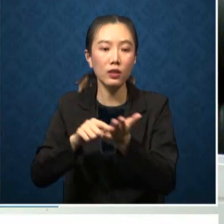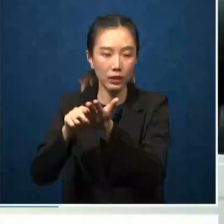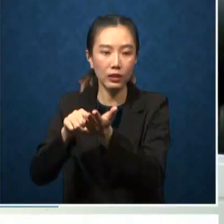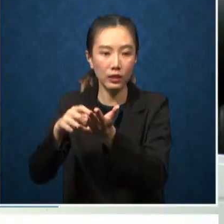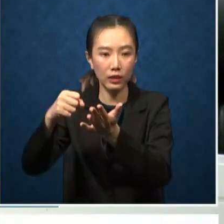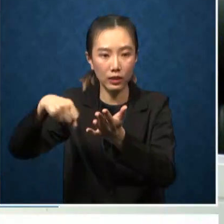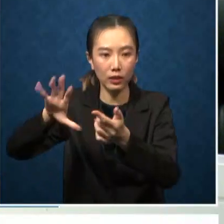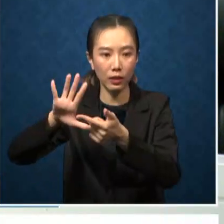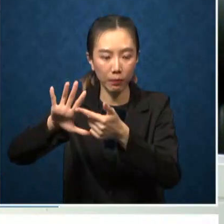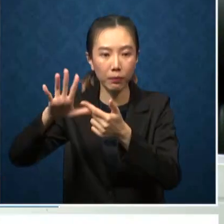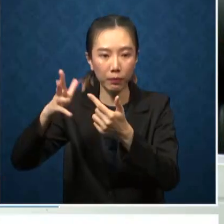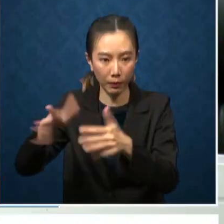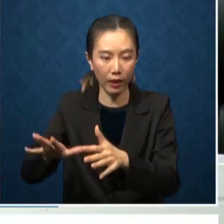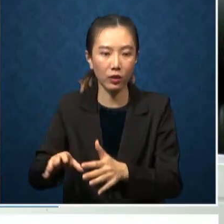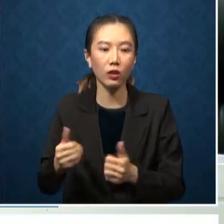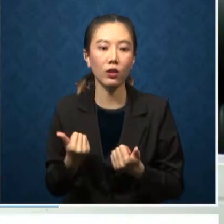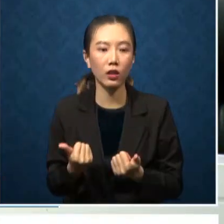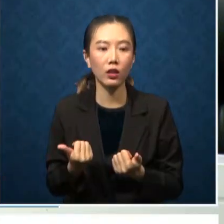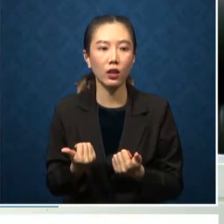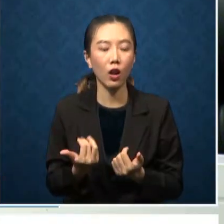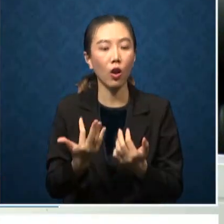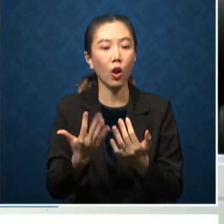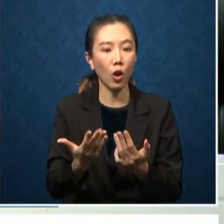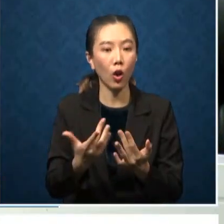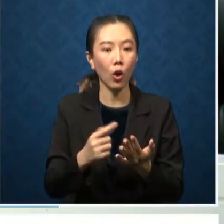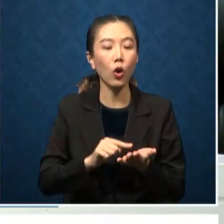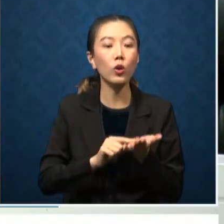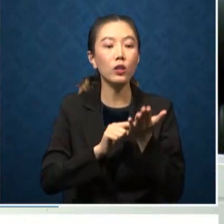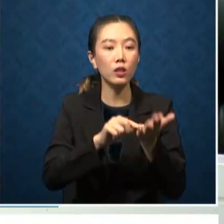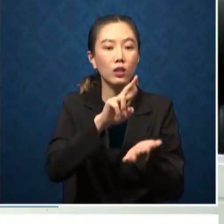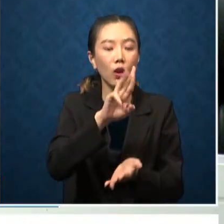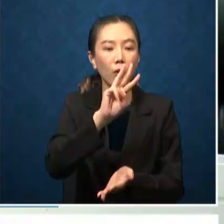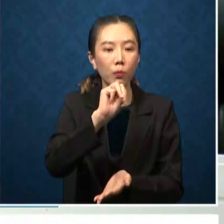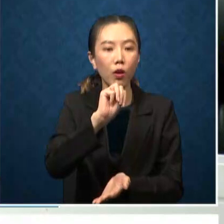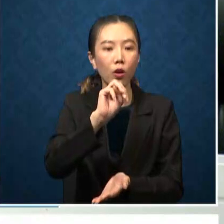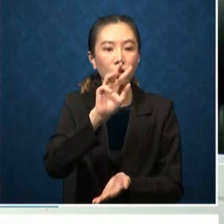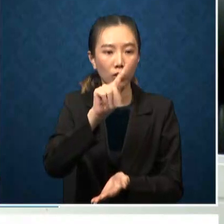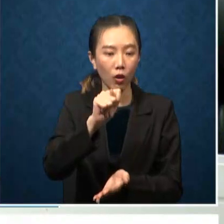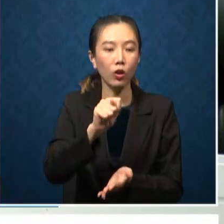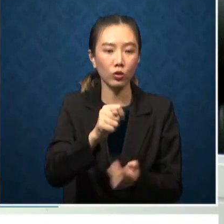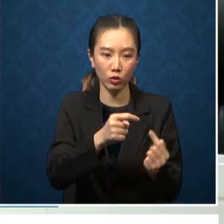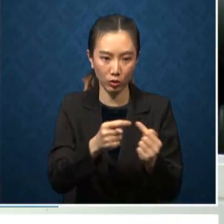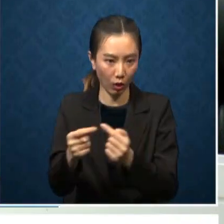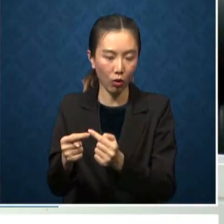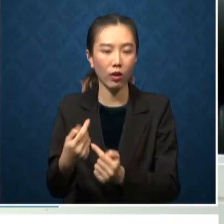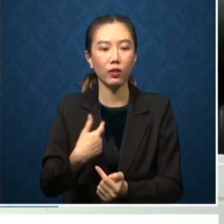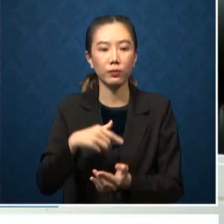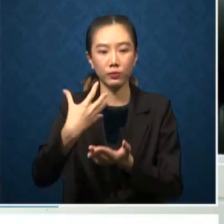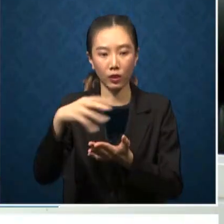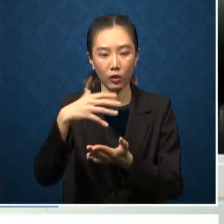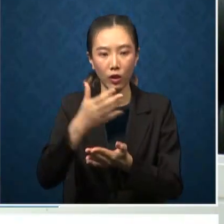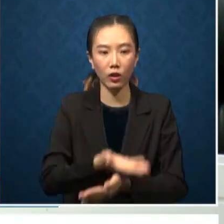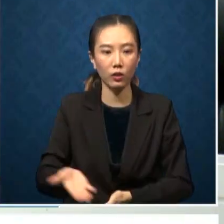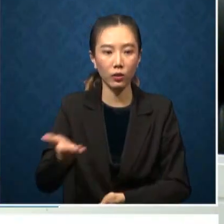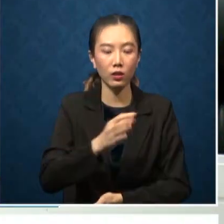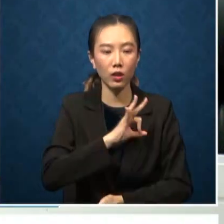นะคะเราก็อยู่ในระหว่างช่วงที่จะนำเสนอต่อคณะรัฐมนตรีต่อไปค่ะก็ขอนำเรียนท่านสมาชิกวุฒิส